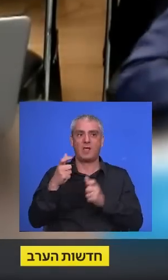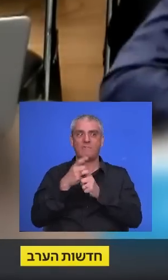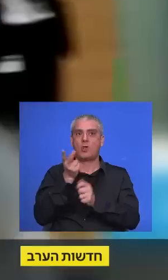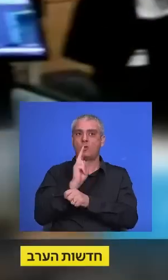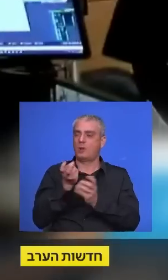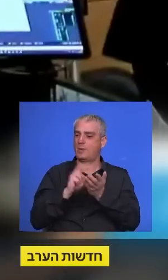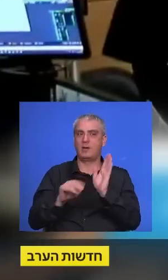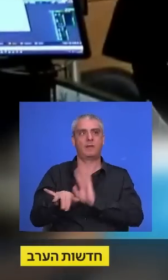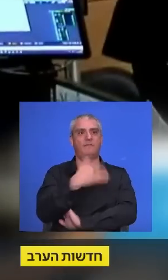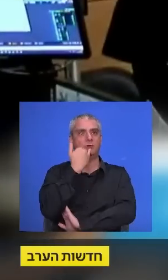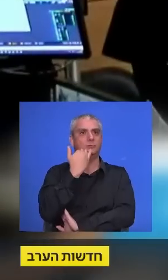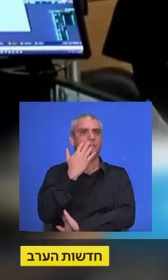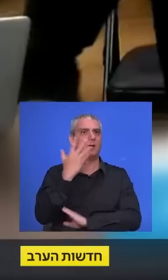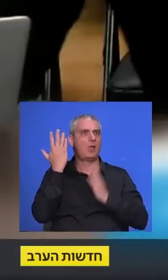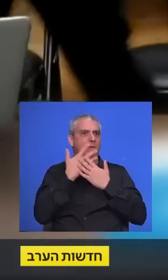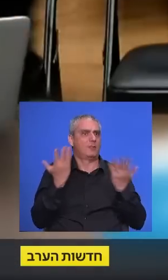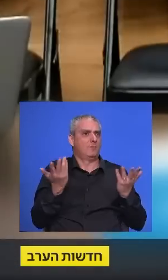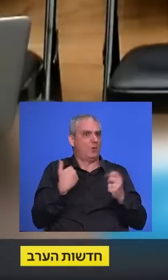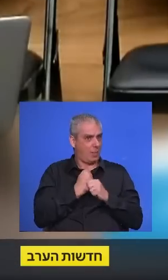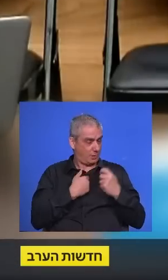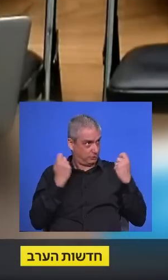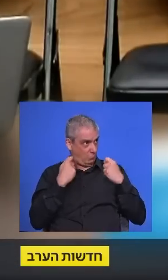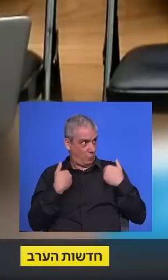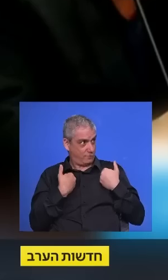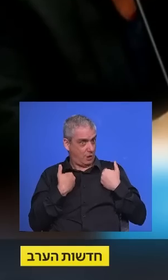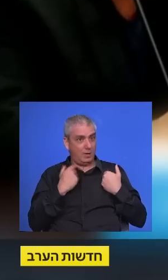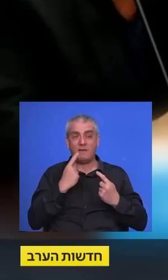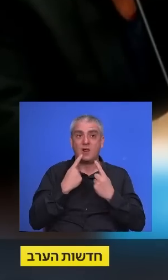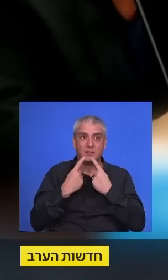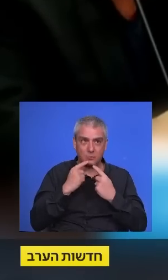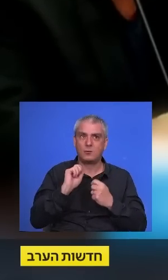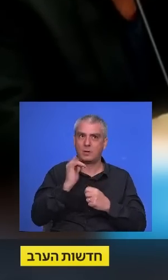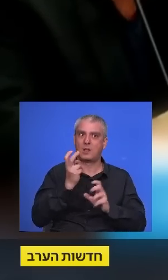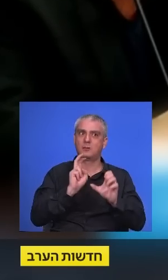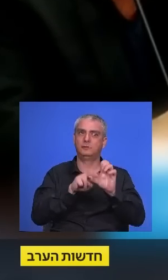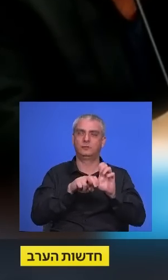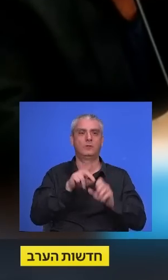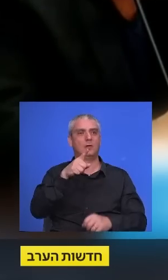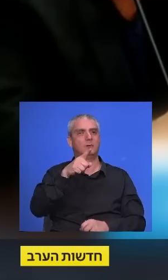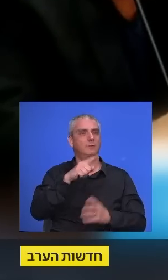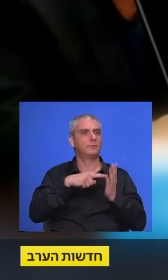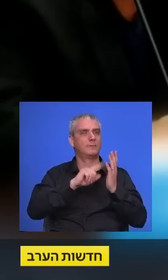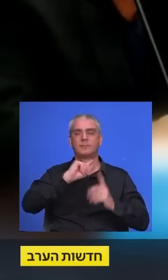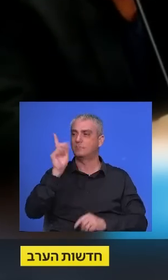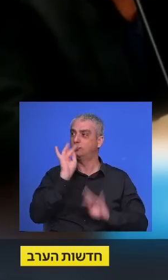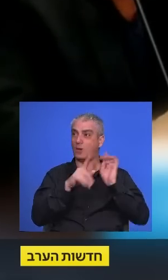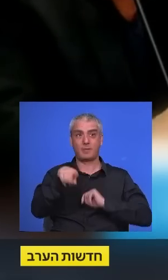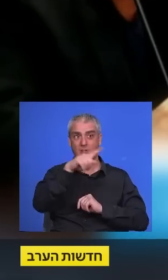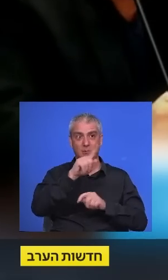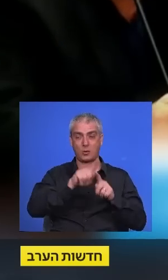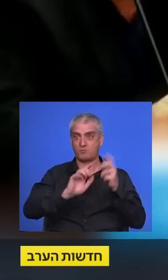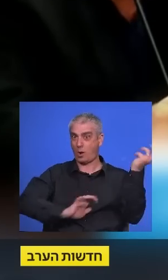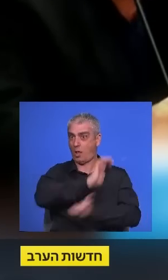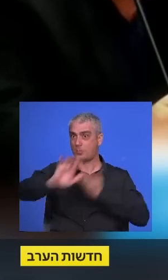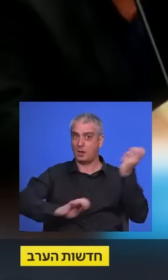קמה ויוצאת. מה, הפתעה, בוא נעשה פרצוף מופתע. אבל בדיון הם דווקא השתתפו. אתם צובעים את כל מי שמתנגד לכם